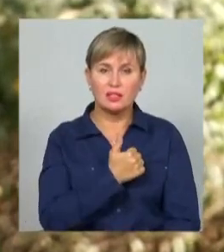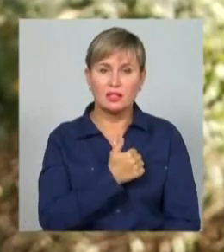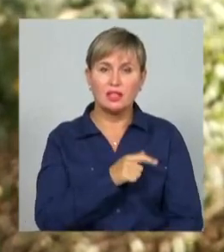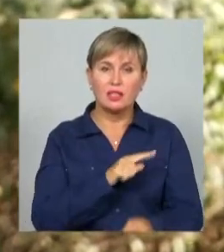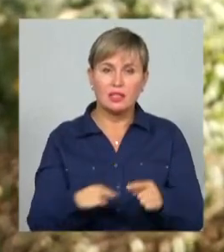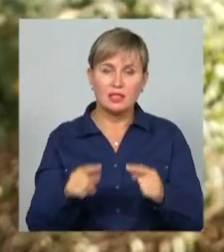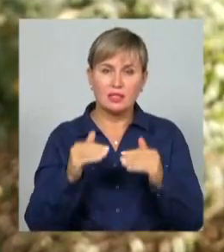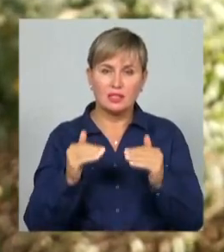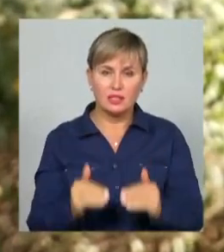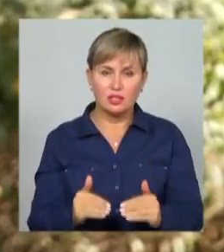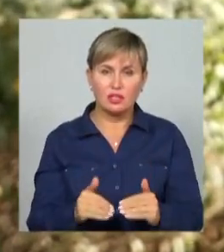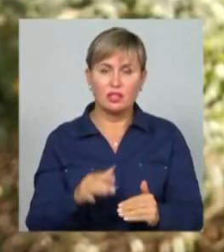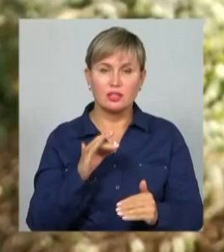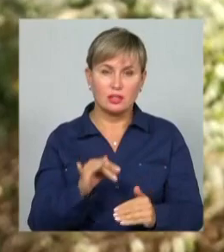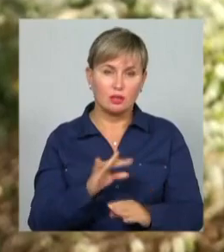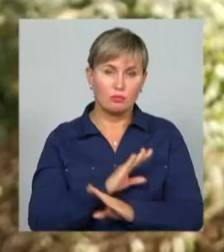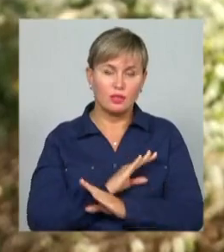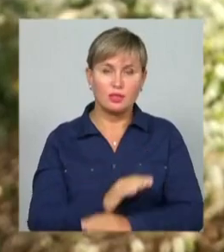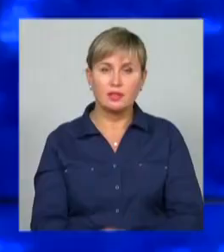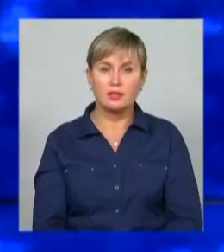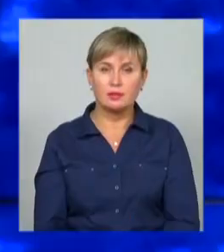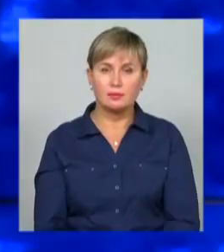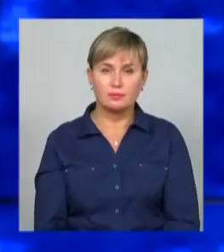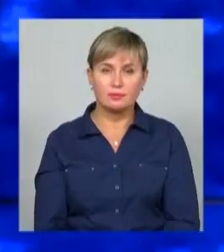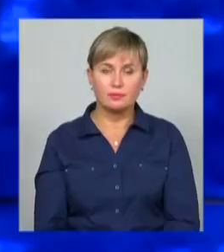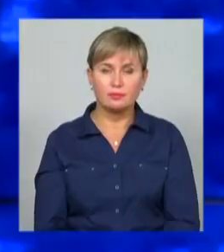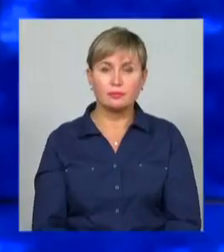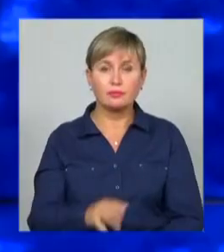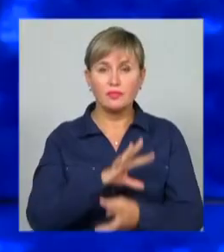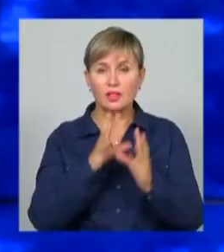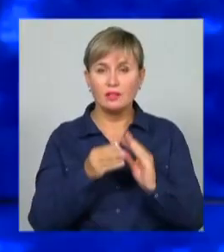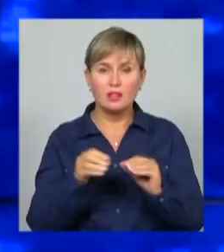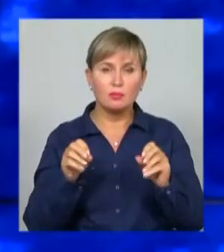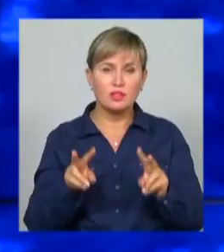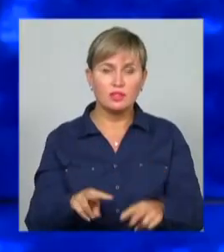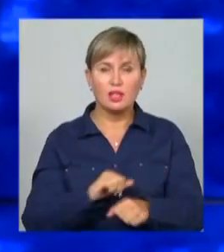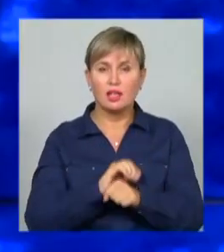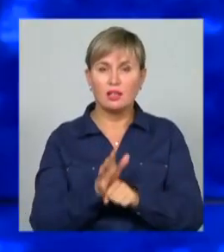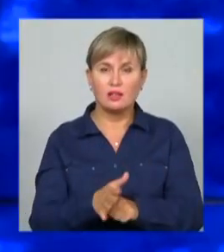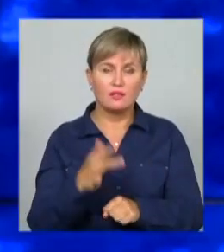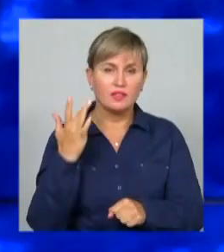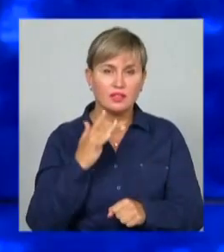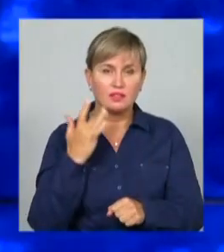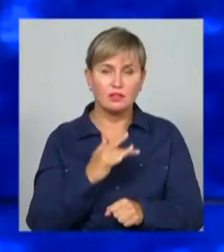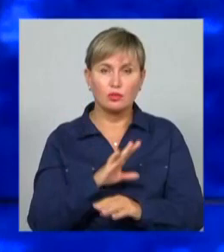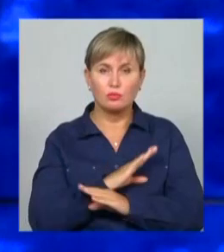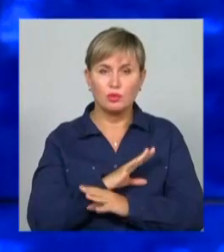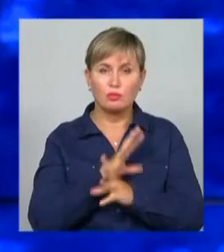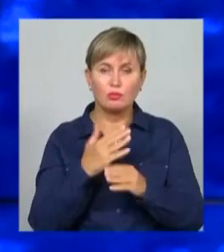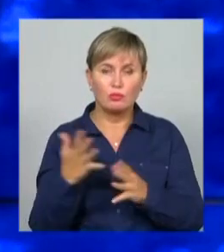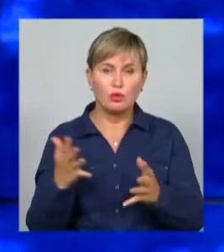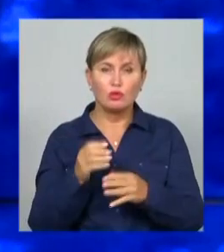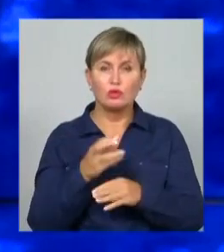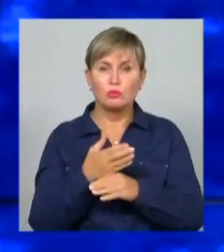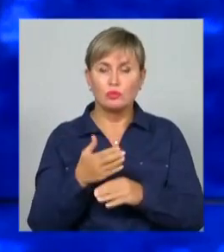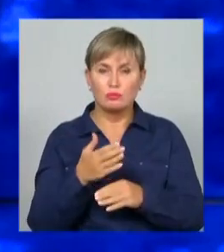резко снижает и летальность. По оценкам специалистов, коронавирус в США унес жизни больше, чем